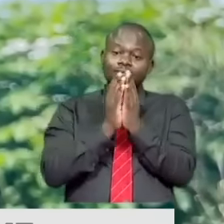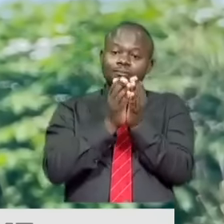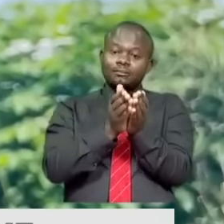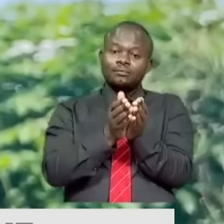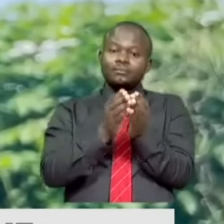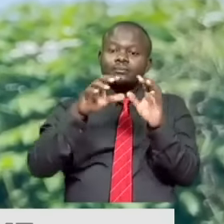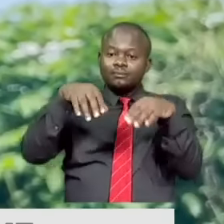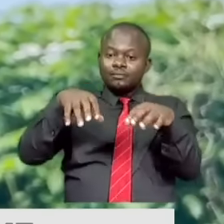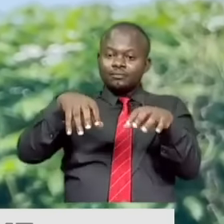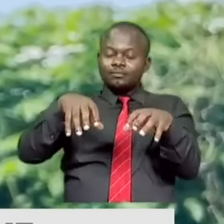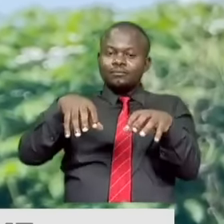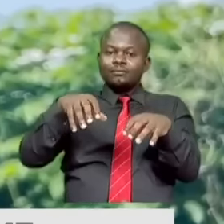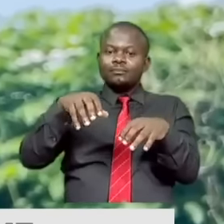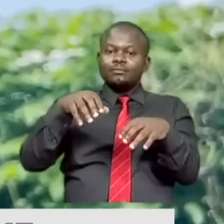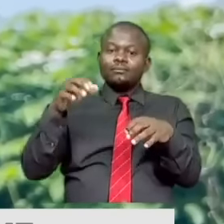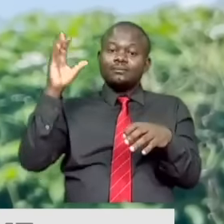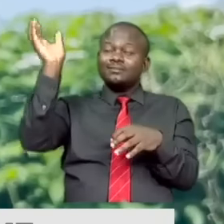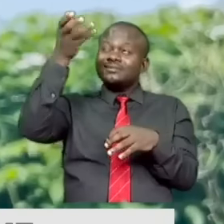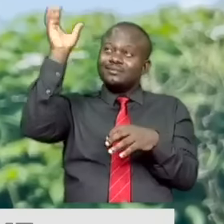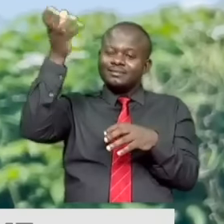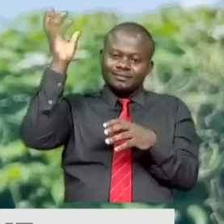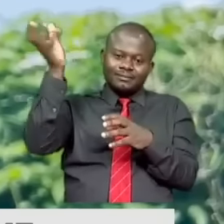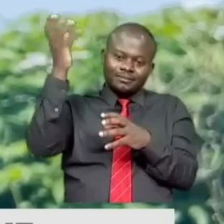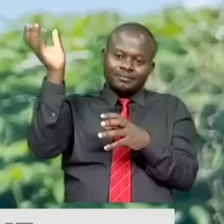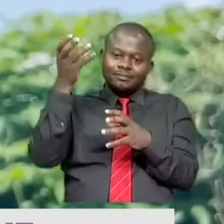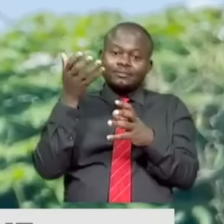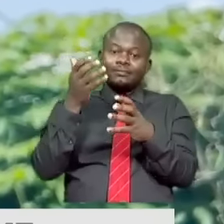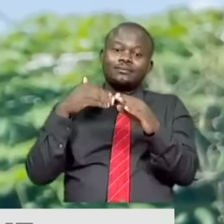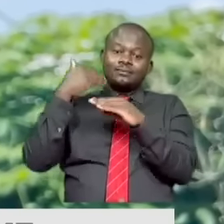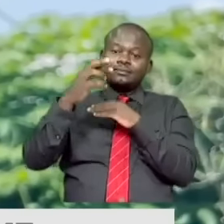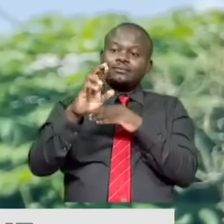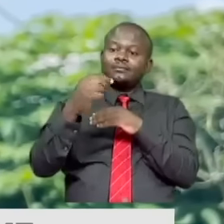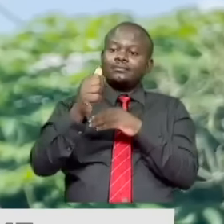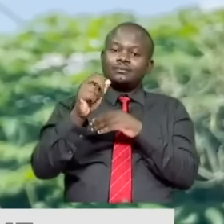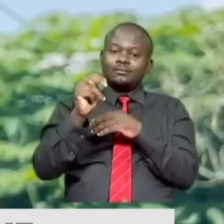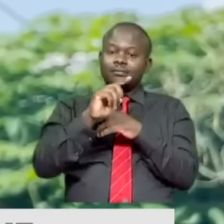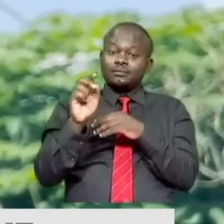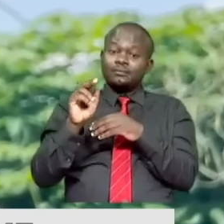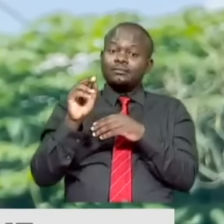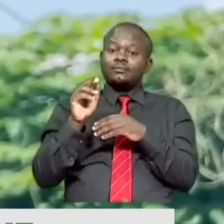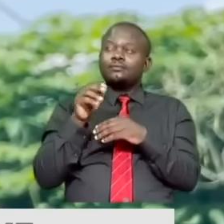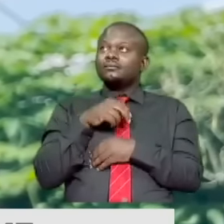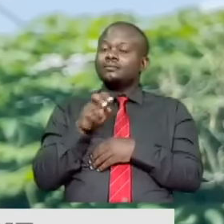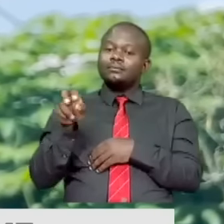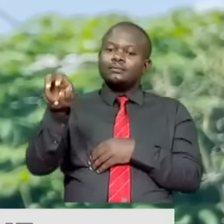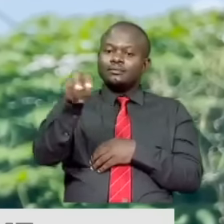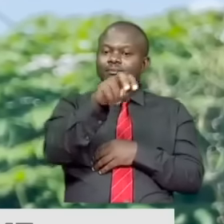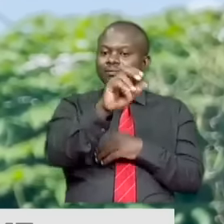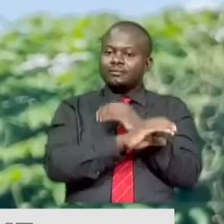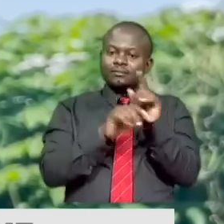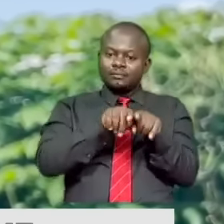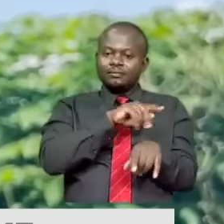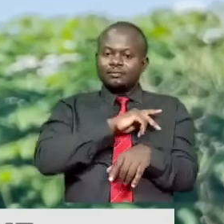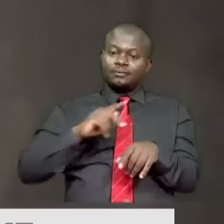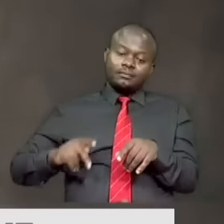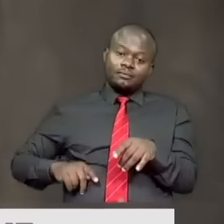muri Congo riza hejuru ry'ikaraga noneho ruganzu ari gutambagira igihugu nk'umwami